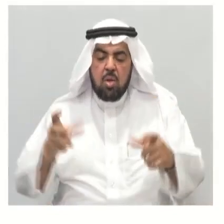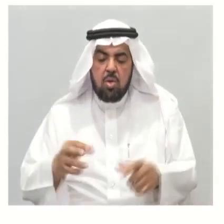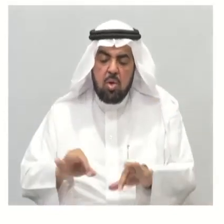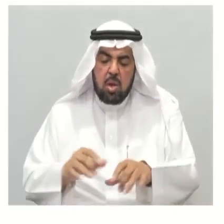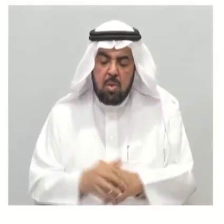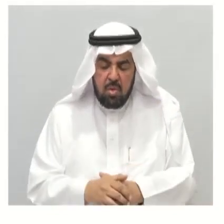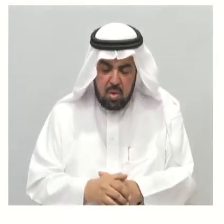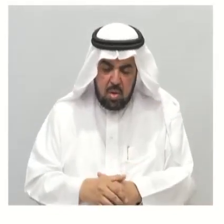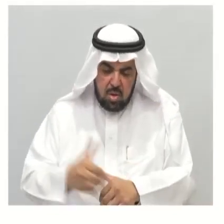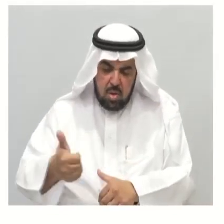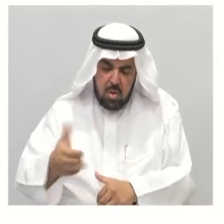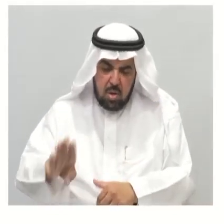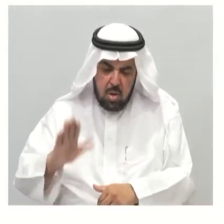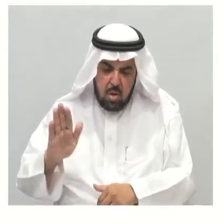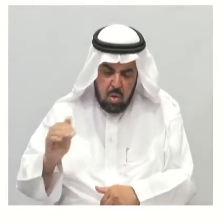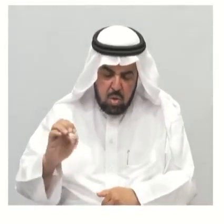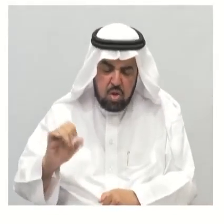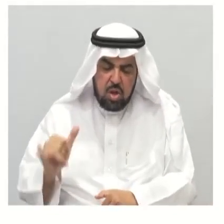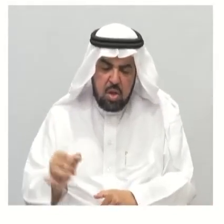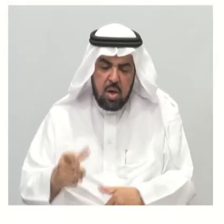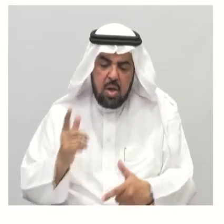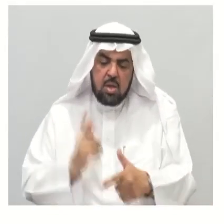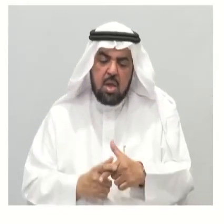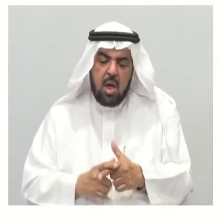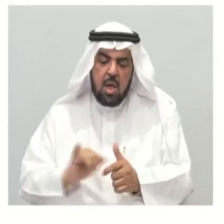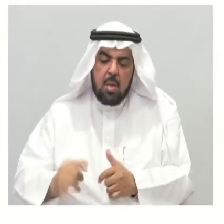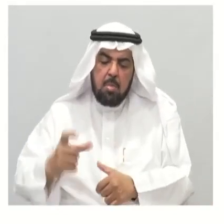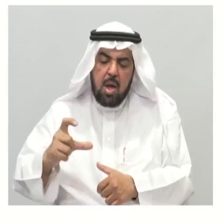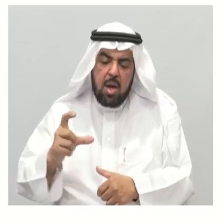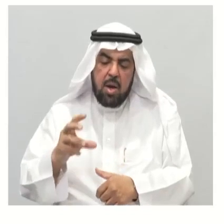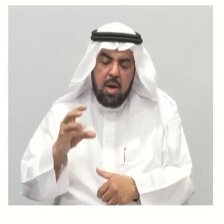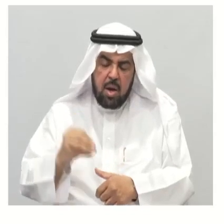تكتب أكسجين زائد مادة يعطيني أكسيد المادة.